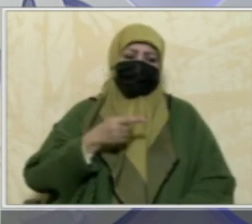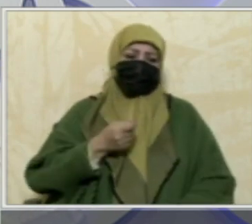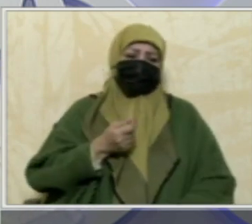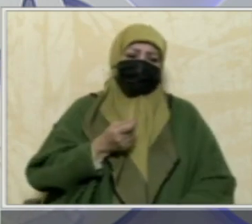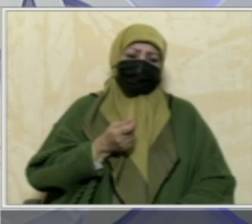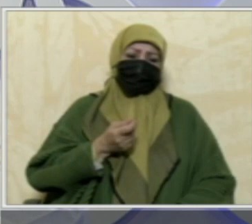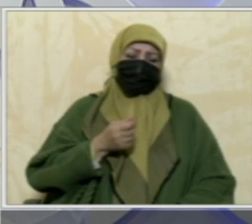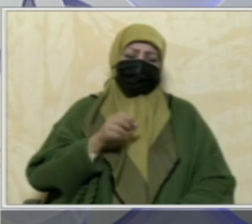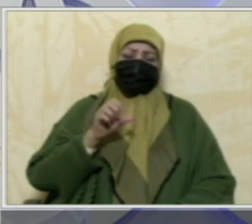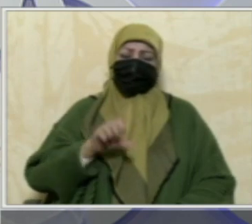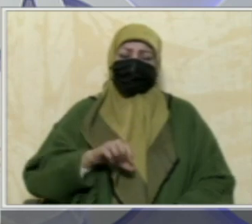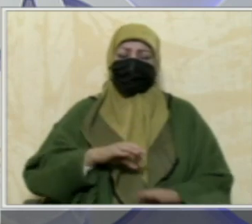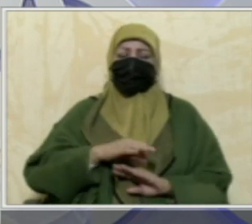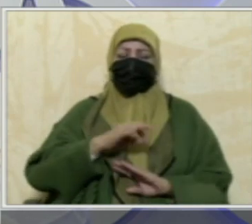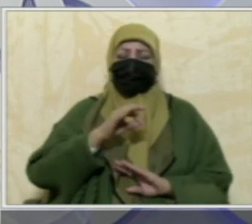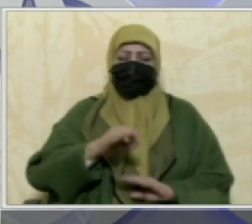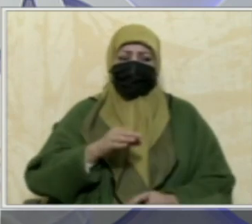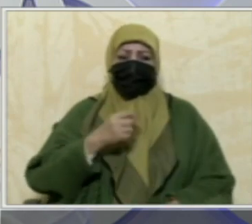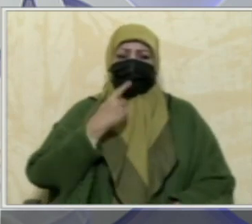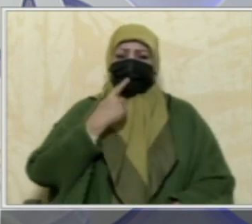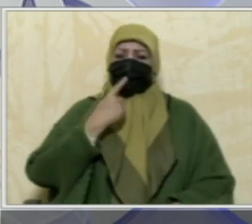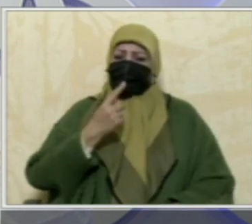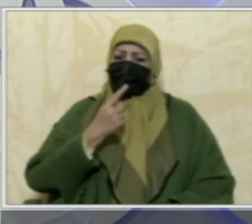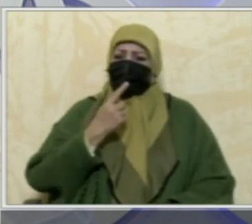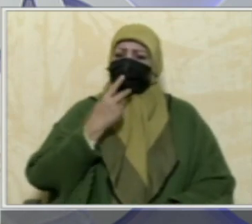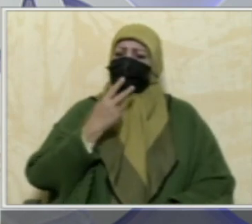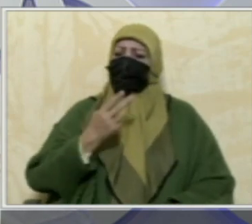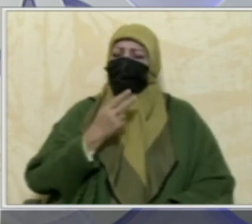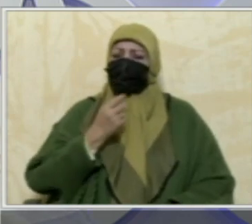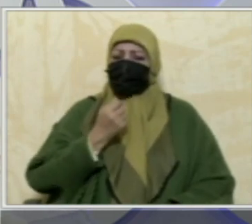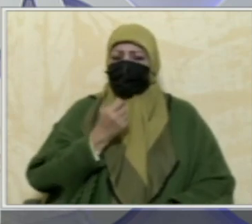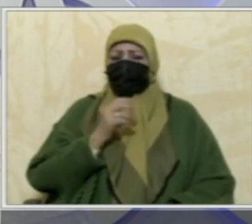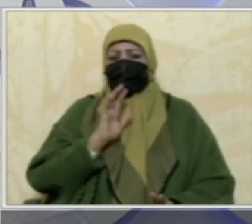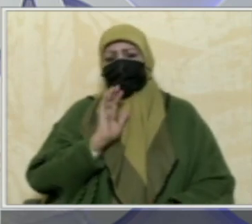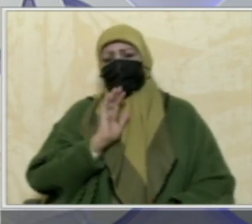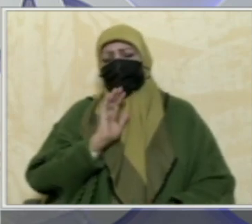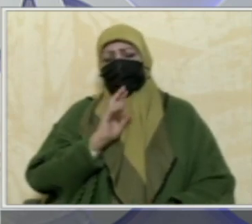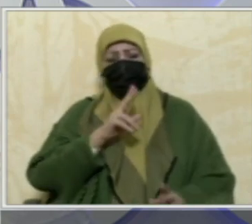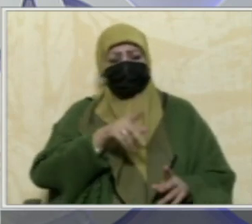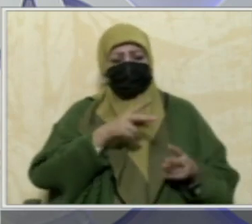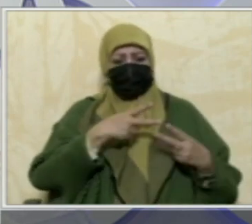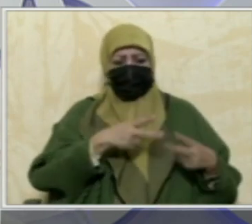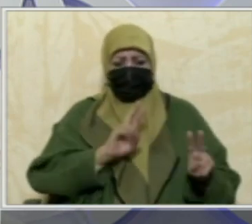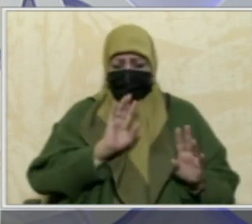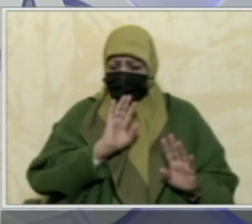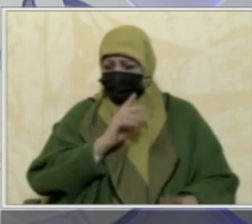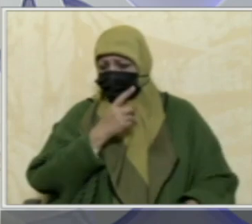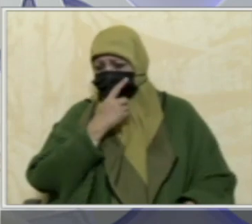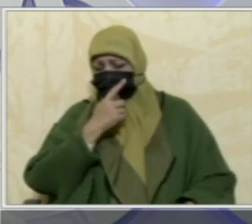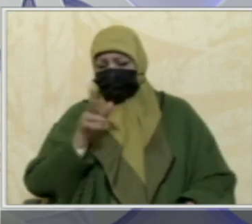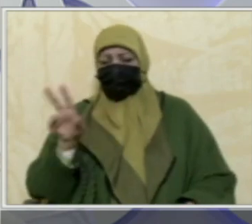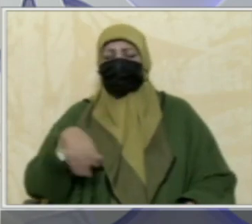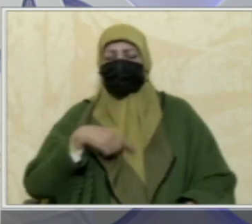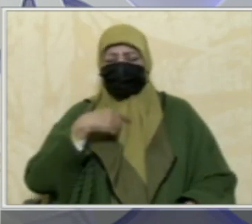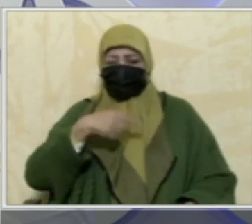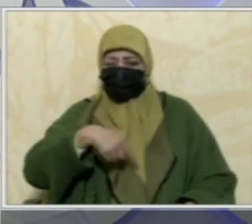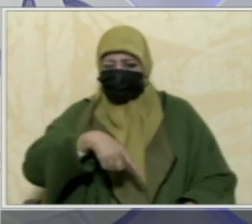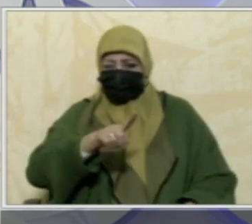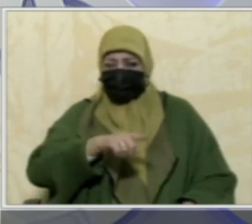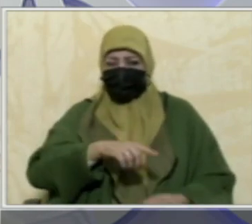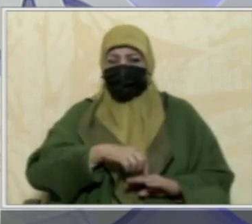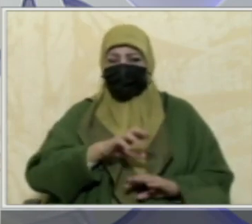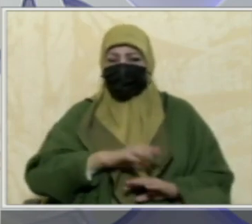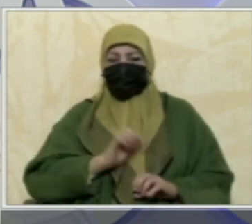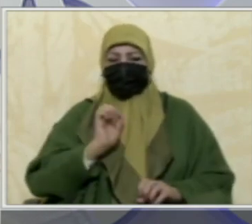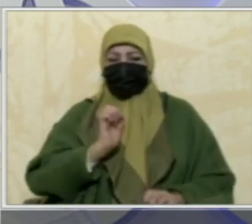عام وعامين وكذا والله كان يوفقك ماشي اما تشتري وتقول ان شاء الله قريب نخلصك فانت يعني